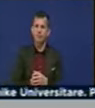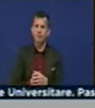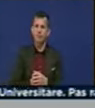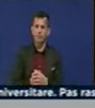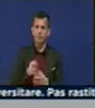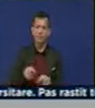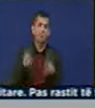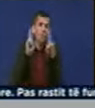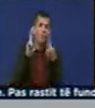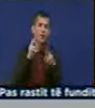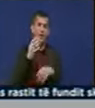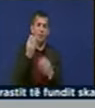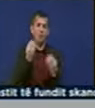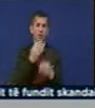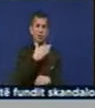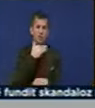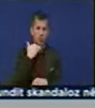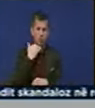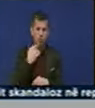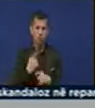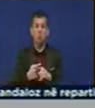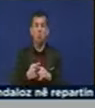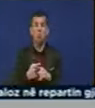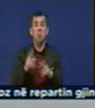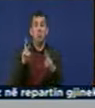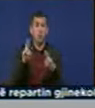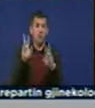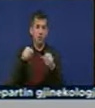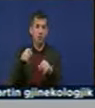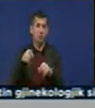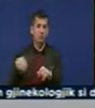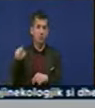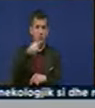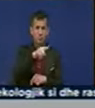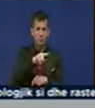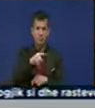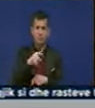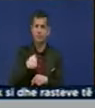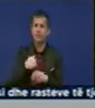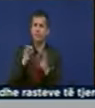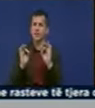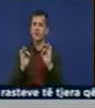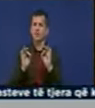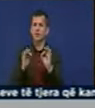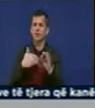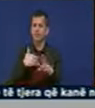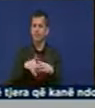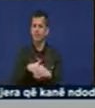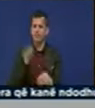premtim shumë i mirë dhe ne shpresojmë fort që të mbahet, por sigurisht ne nuk